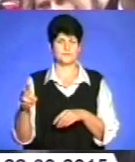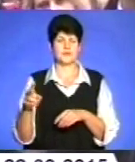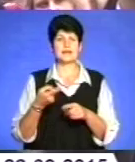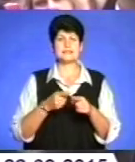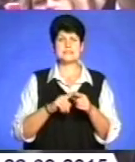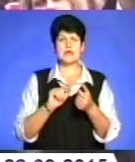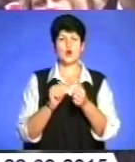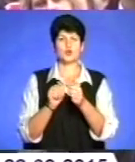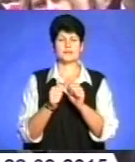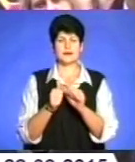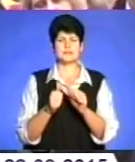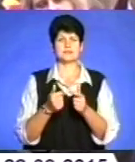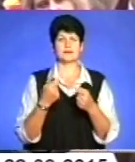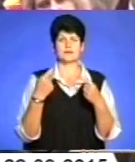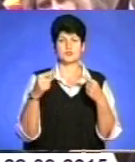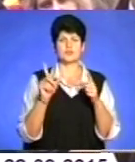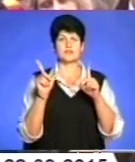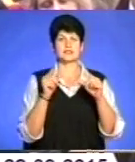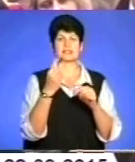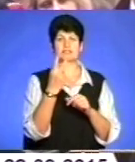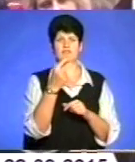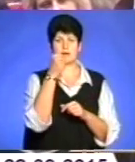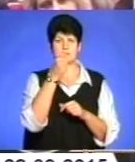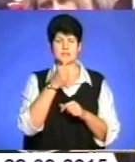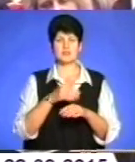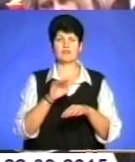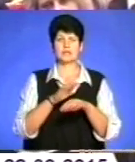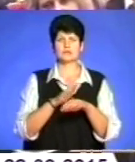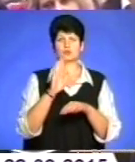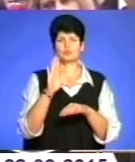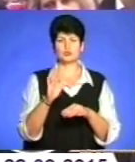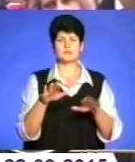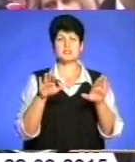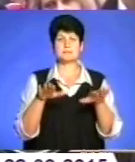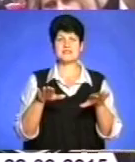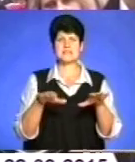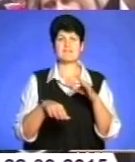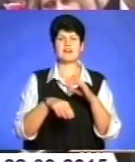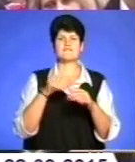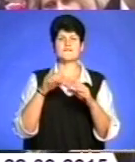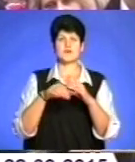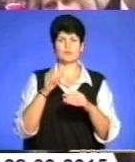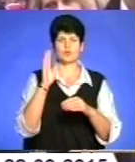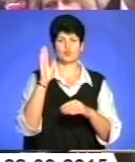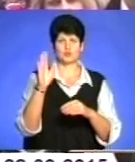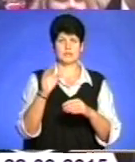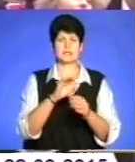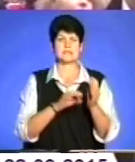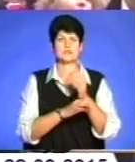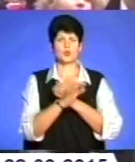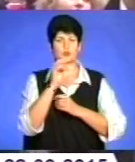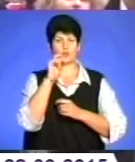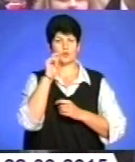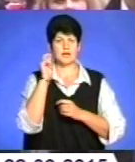від інших. Ви їдете на 2 місяці. Фактично будете перебувати під час місцевих виборів на сході України, будете